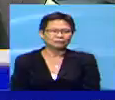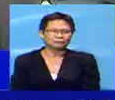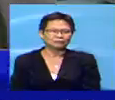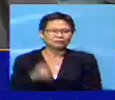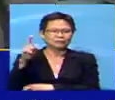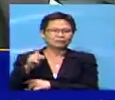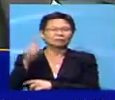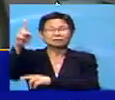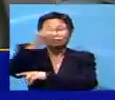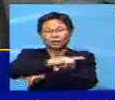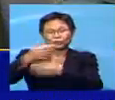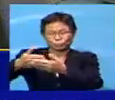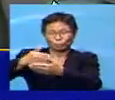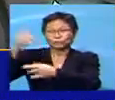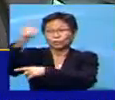sebelum